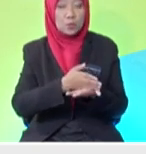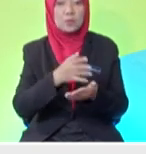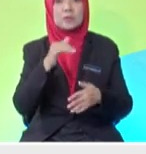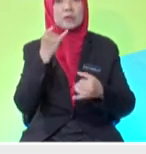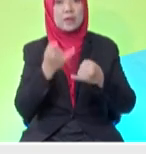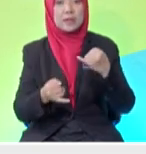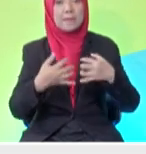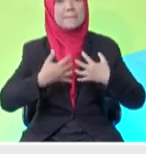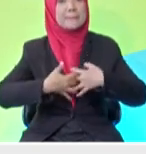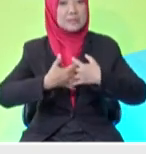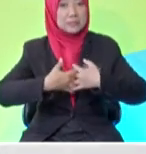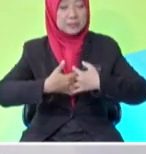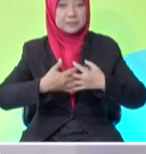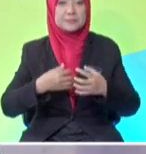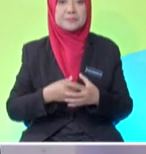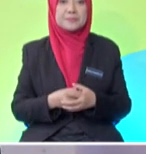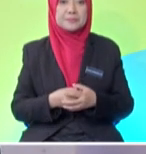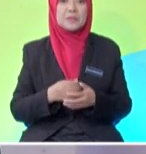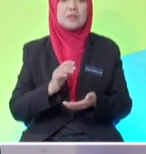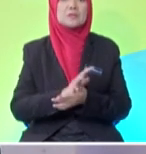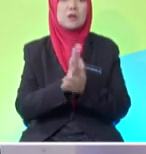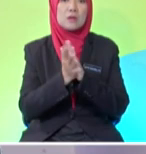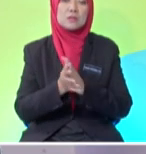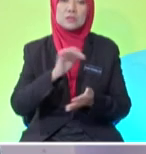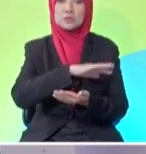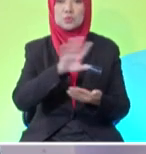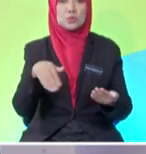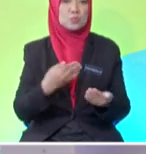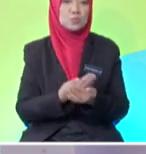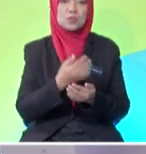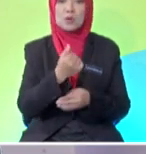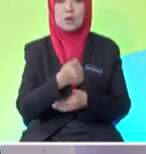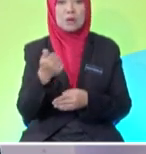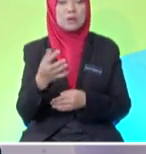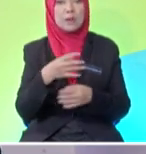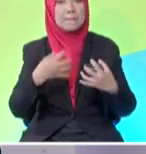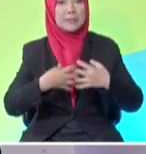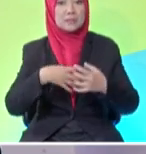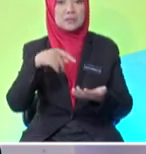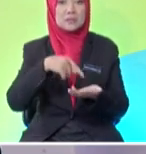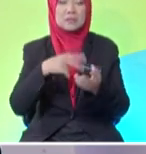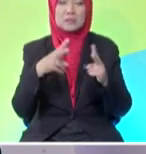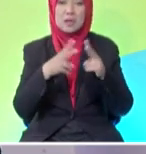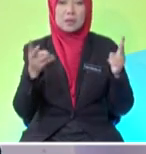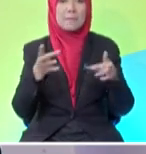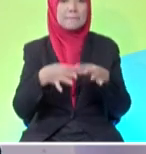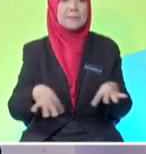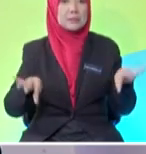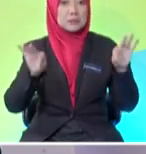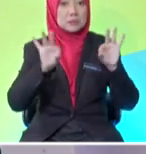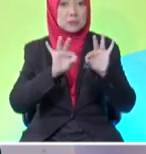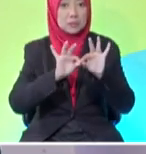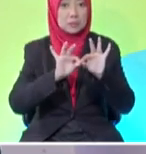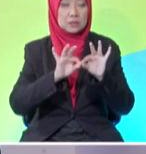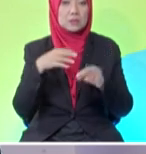mesin baik jadi semua alat-alat dan mesin ini merupakan alat yang penting yang kita sering